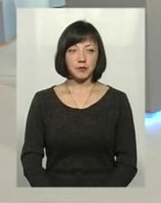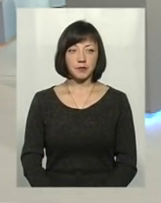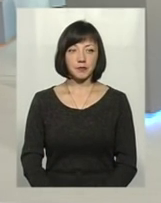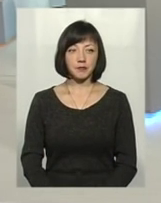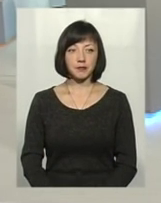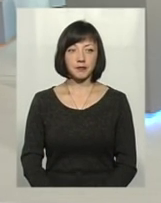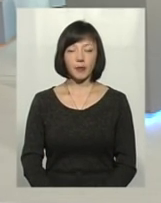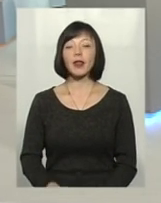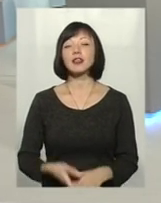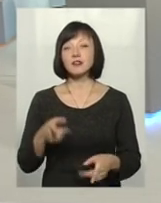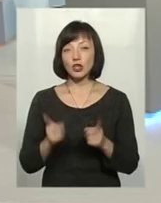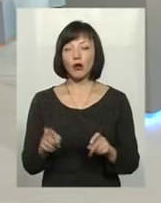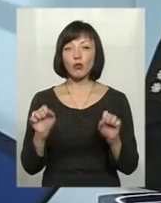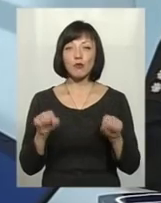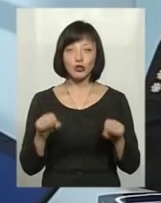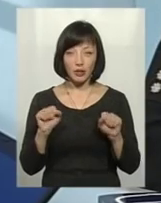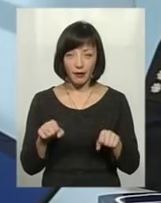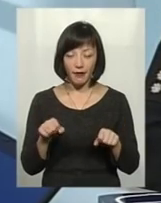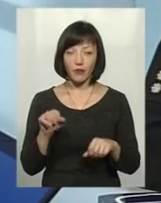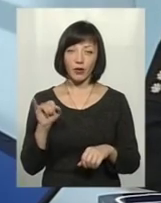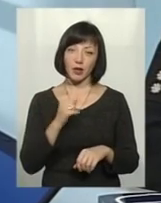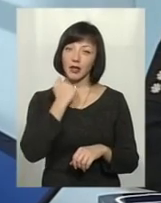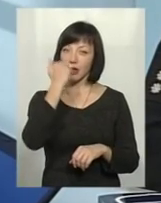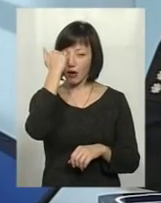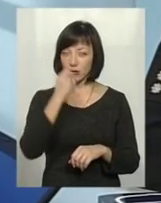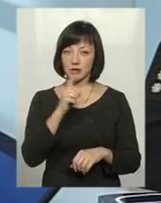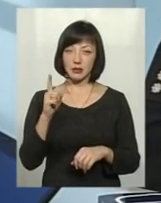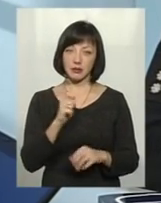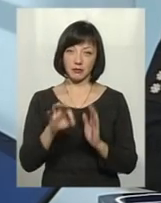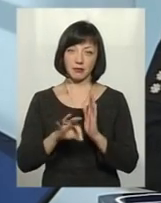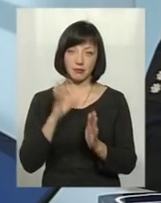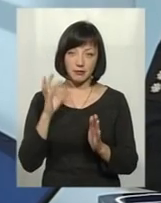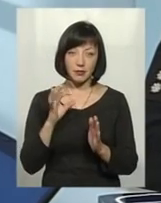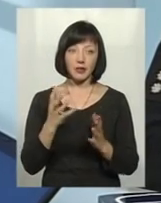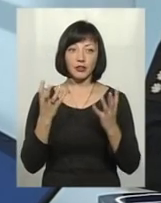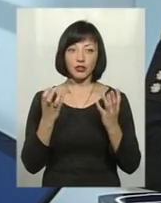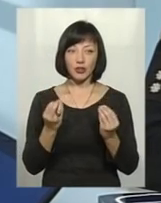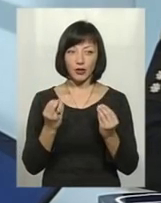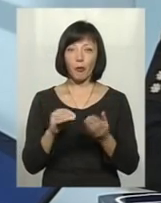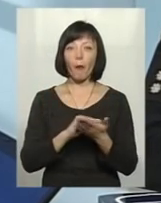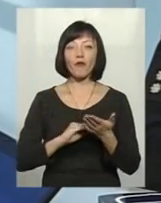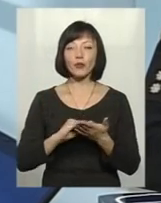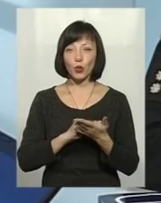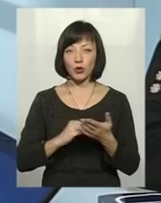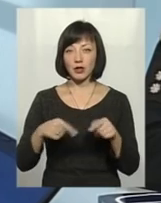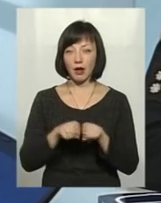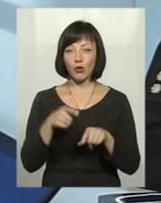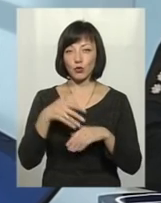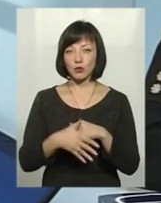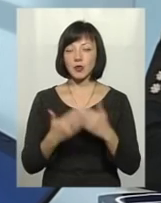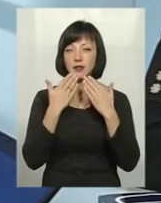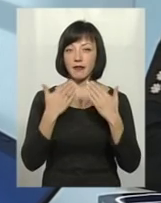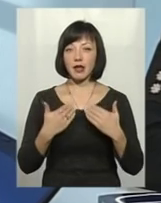Звичайно, можливо. І дякуємо за ще, напевно, вже повторне, я так розумію,